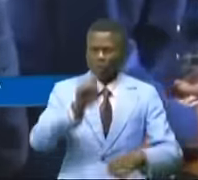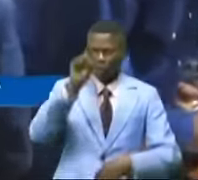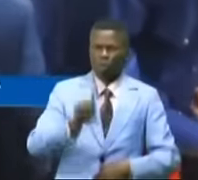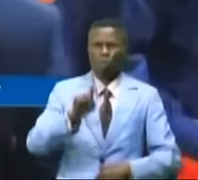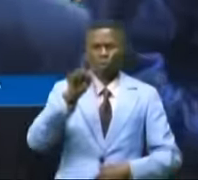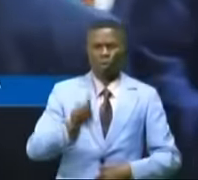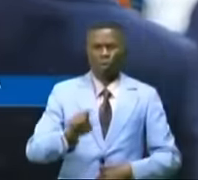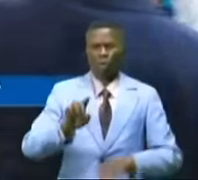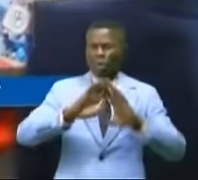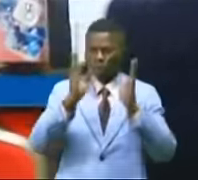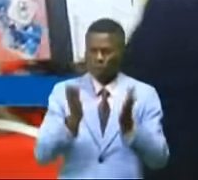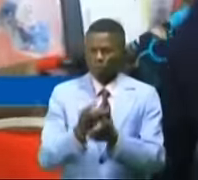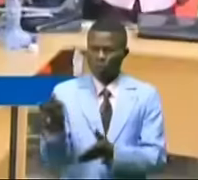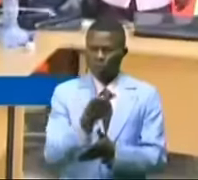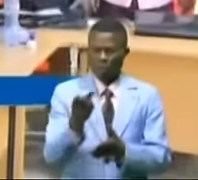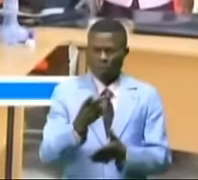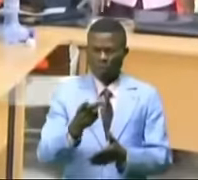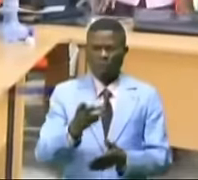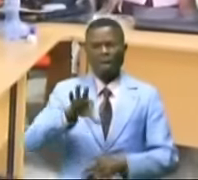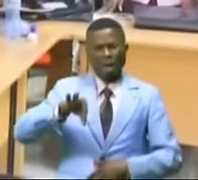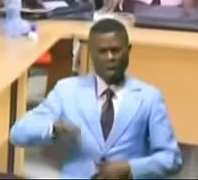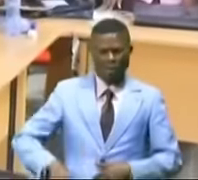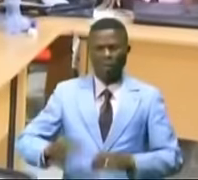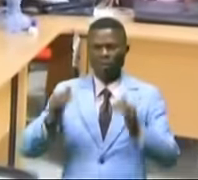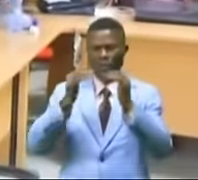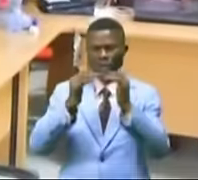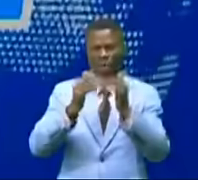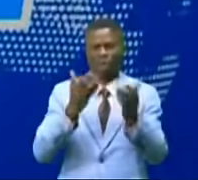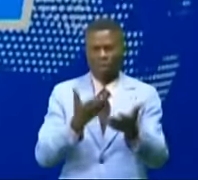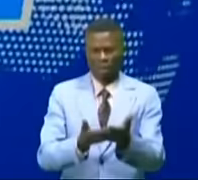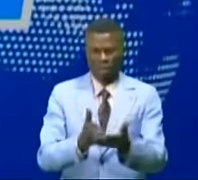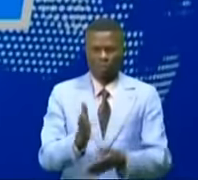obligation pour que toutes les parties gagnent d'un véritable partenariat.